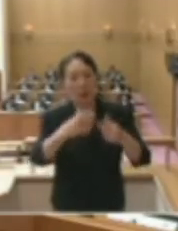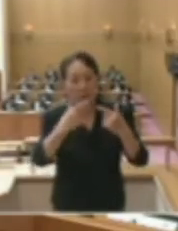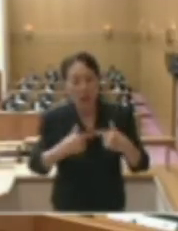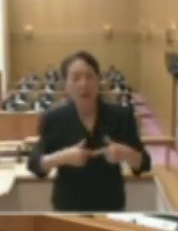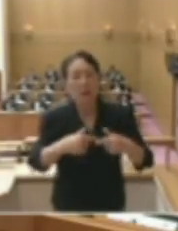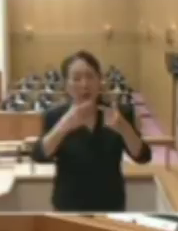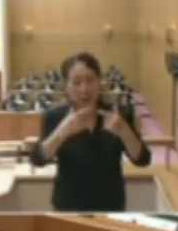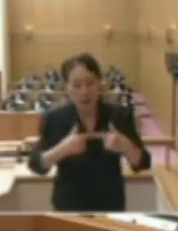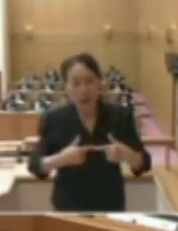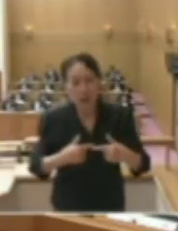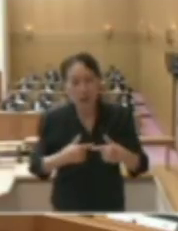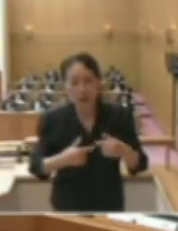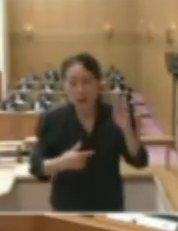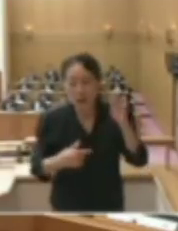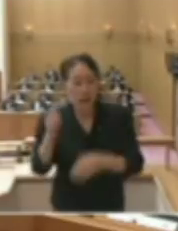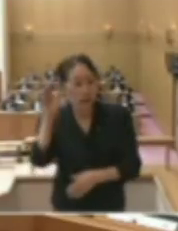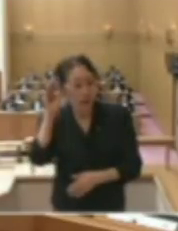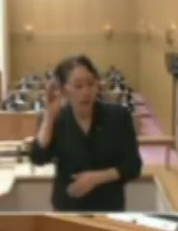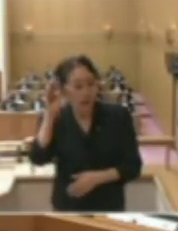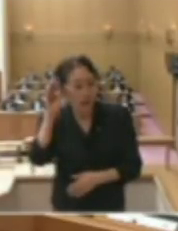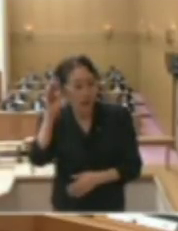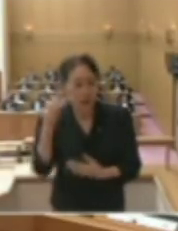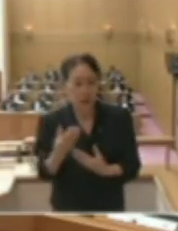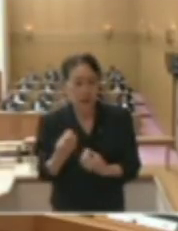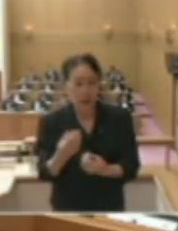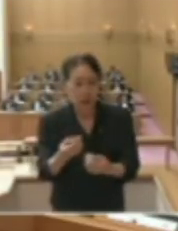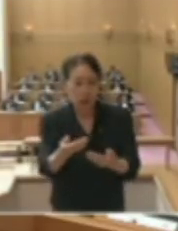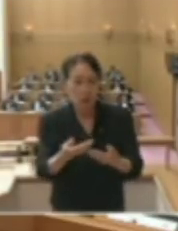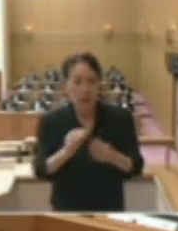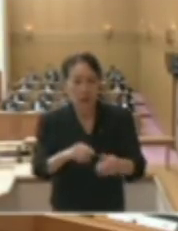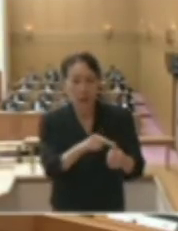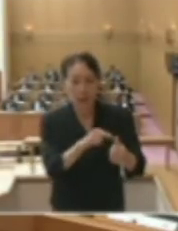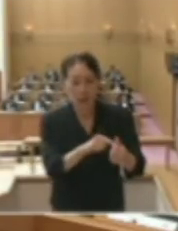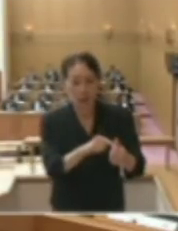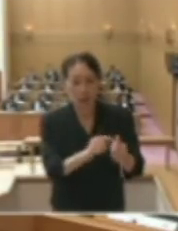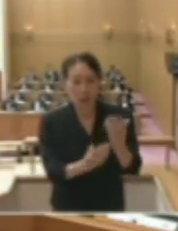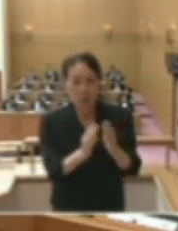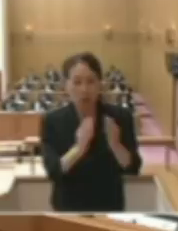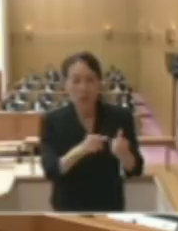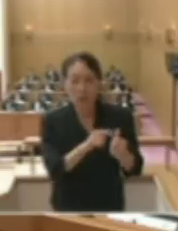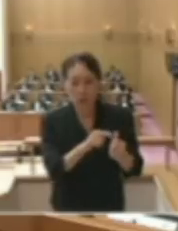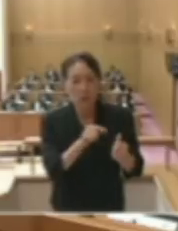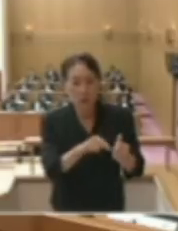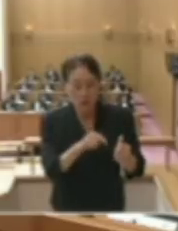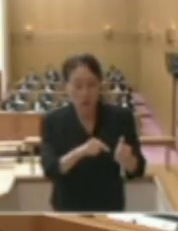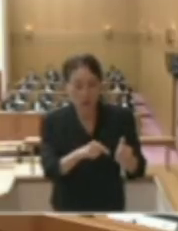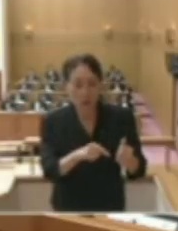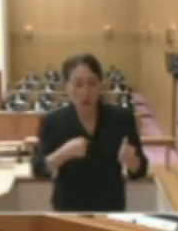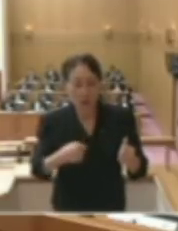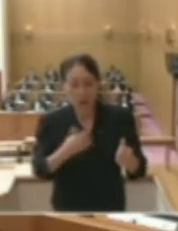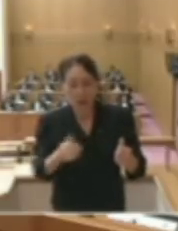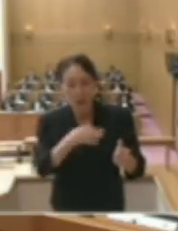毎日耳を傾け続けてくださった。そしてその声を吸い上